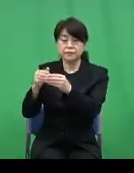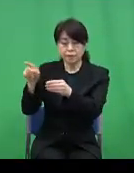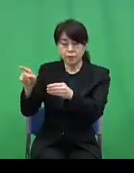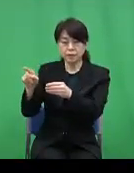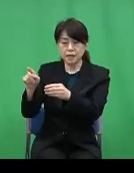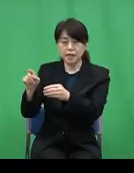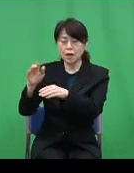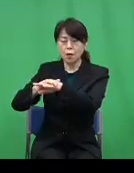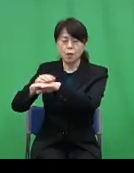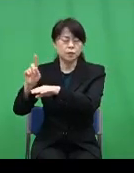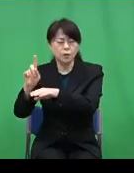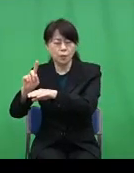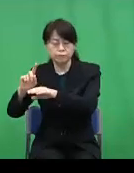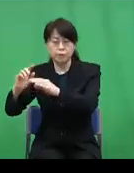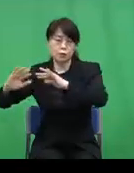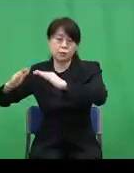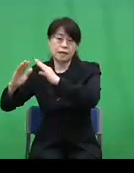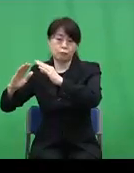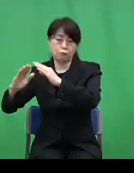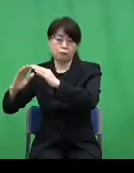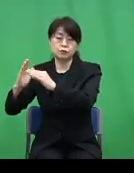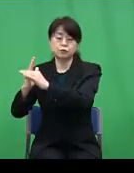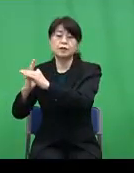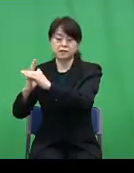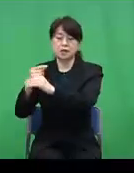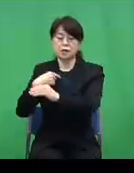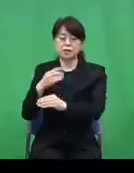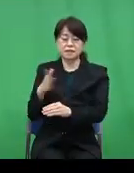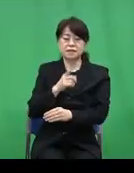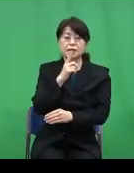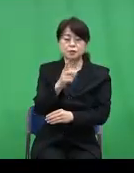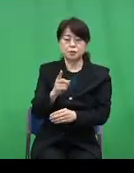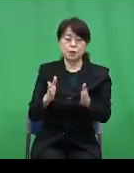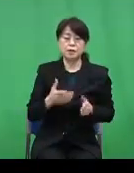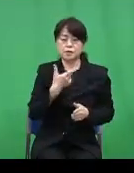コメントするのは差し控えたいとこういうふうに思います。